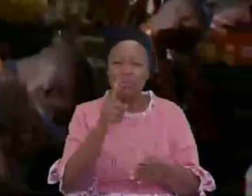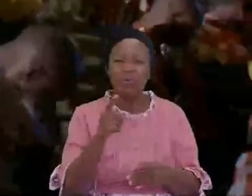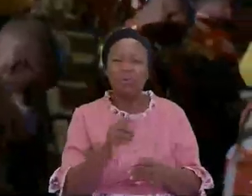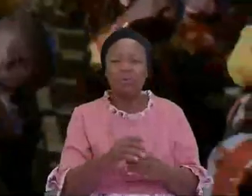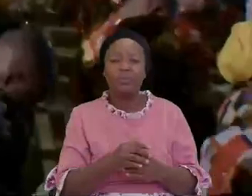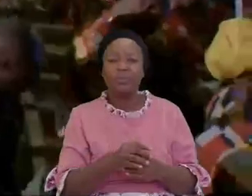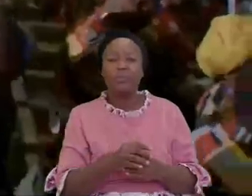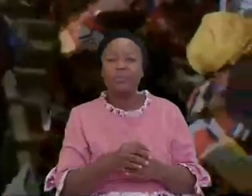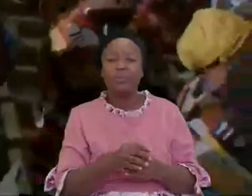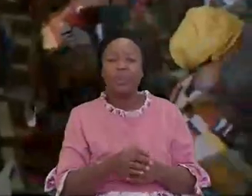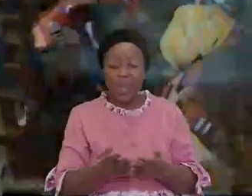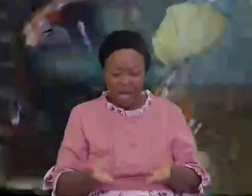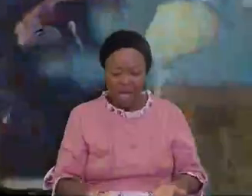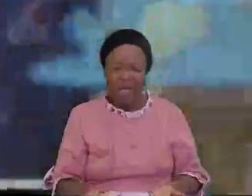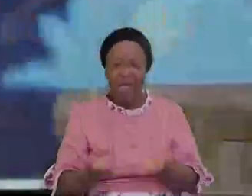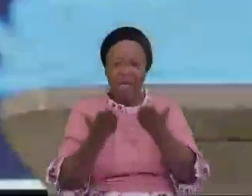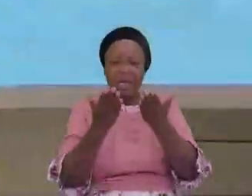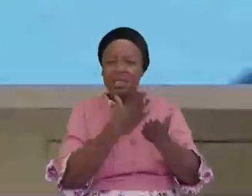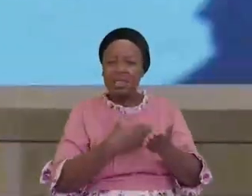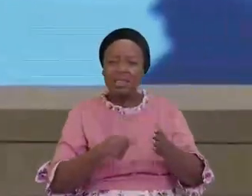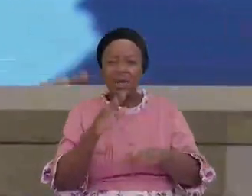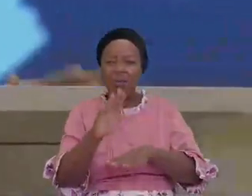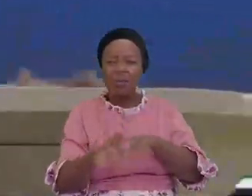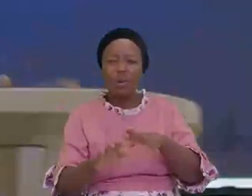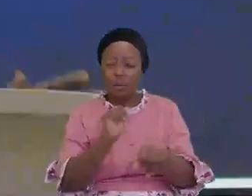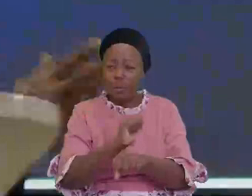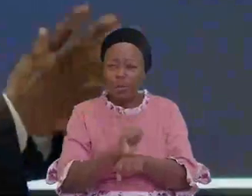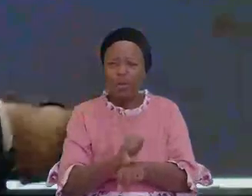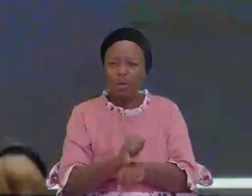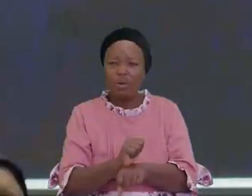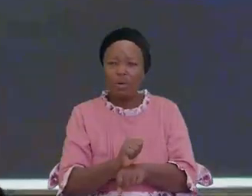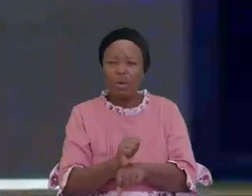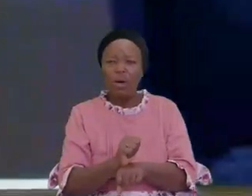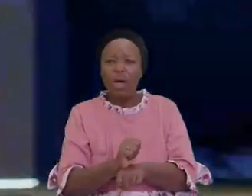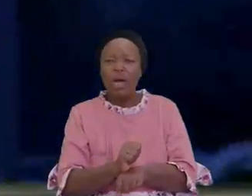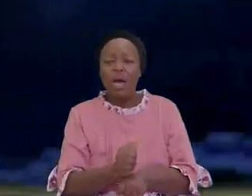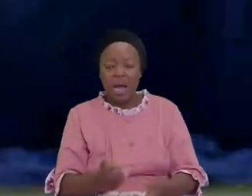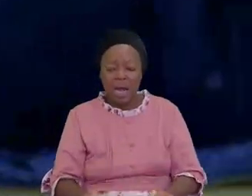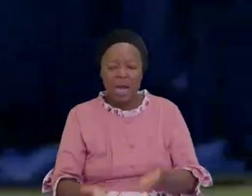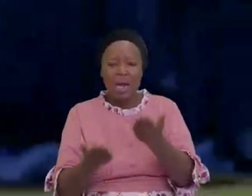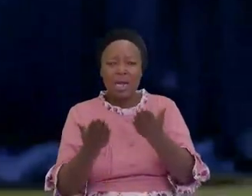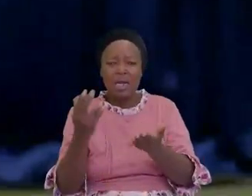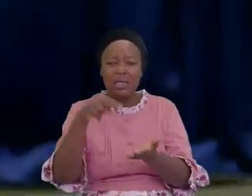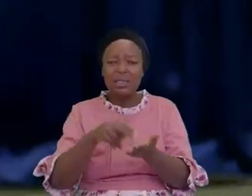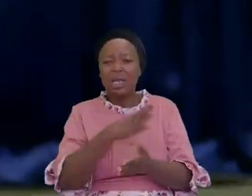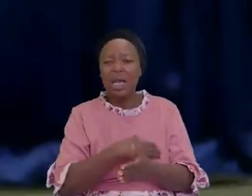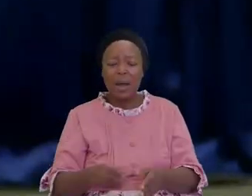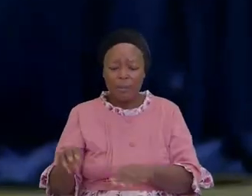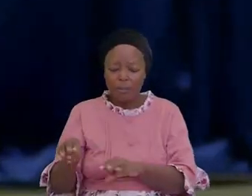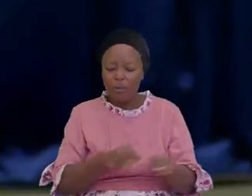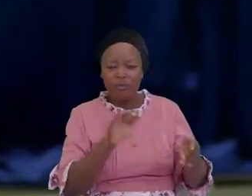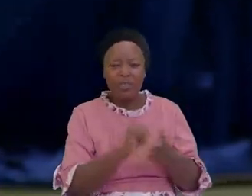personne t'empêcher. Lève-toi et travaille. Lève-toi et avance, déplace la